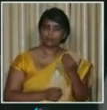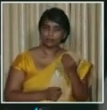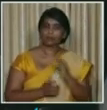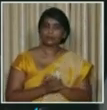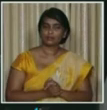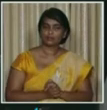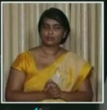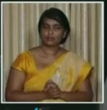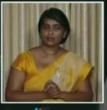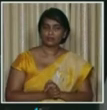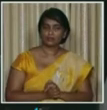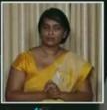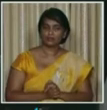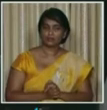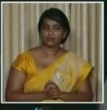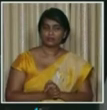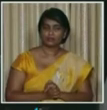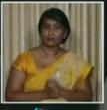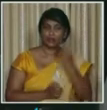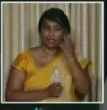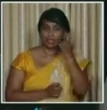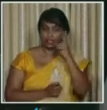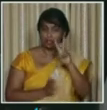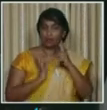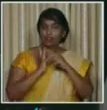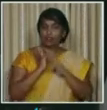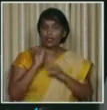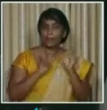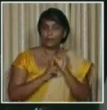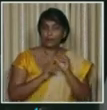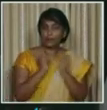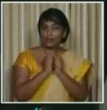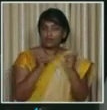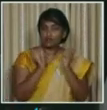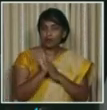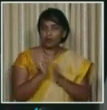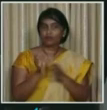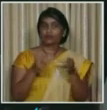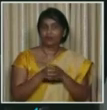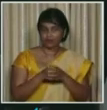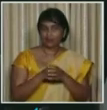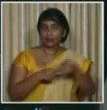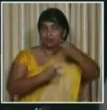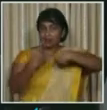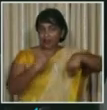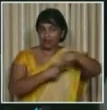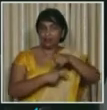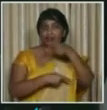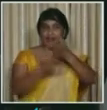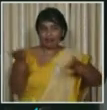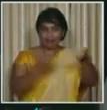මට පේන දේ තමයි අර 2012 විතර තිබිච්ච UNB වර්කින් කමිටි එක තමයි දැන් තියෙන්නේ කියලා. ඒකේ වටේ ඉන්න කට්ටිය තමයි